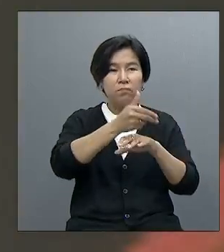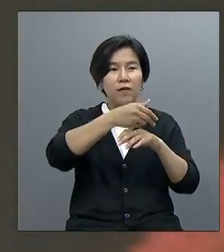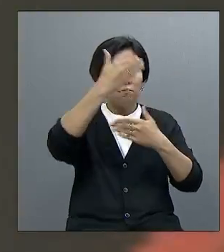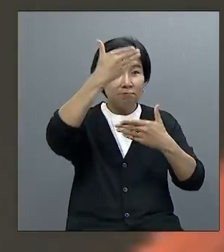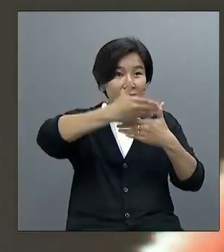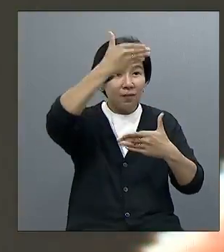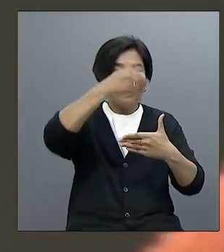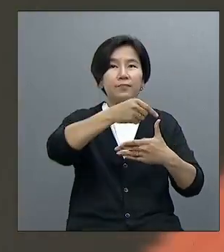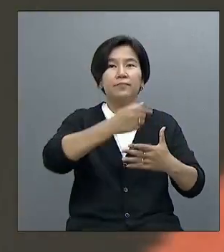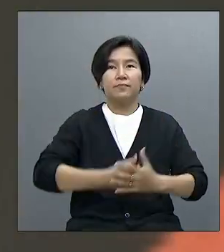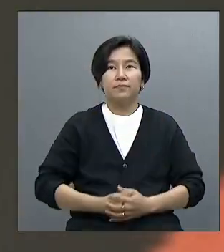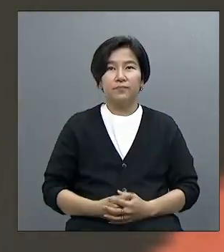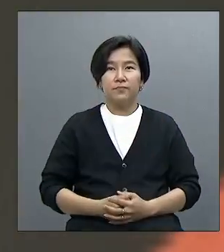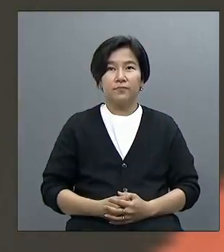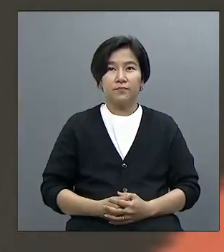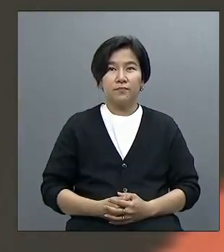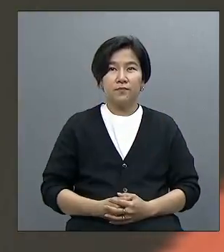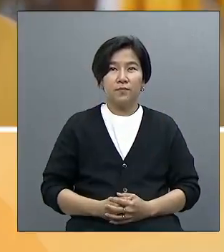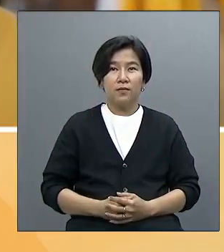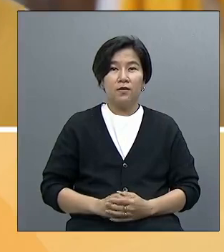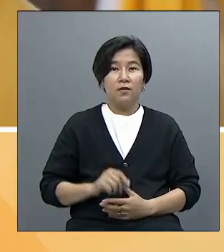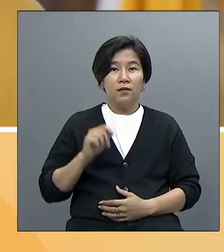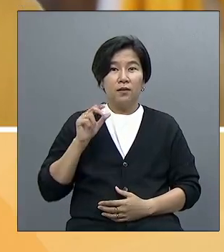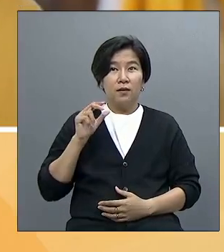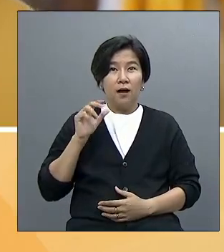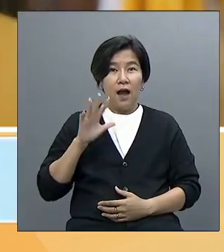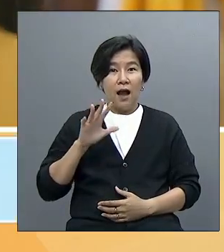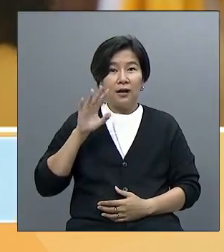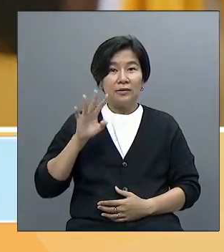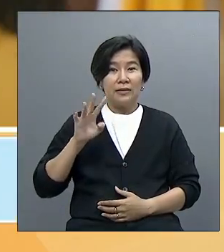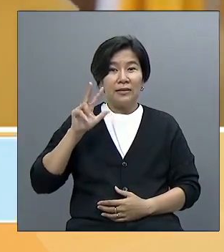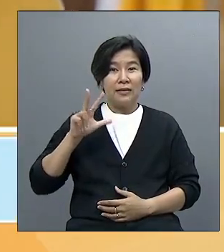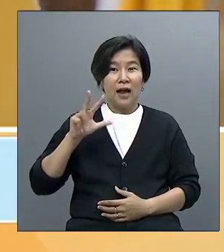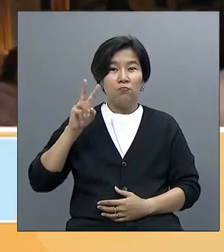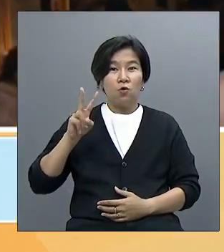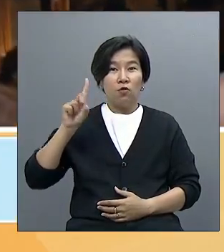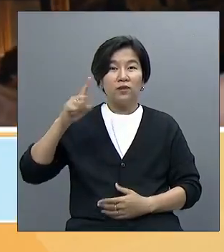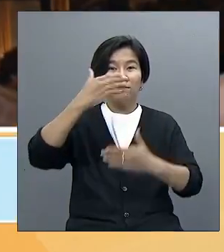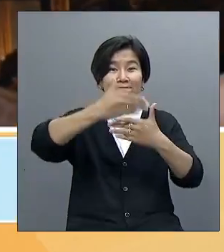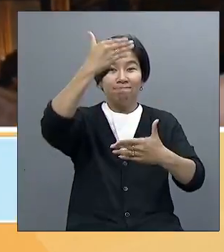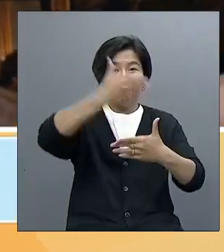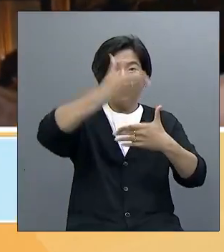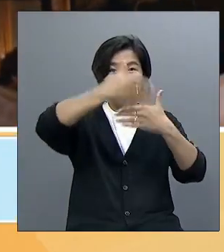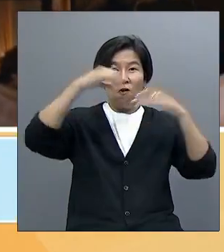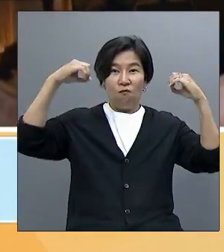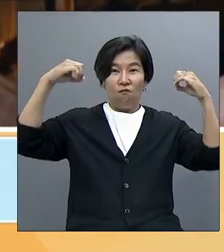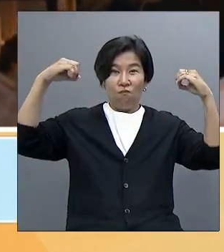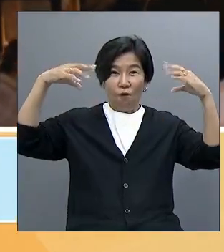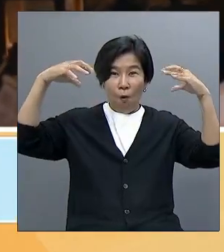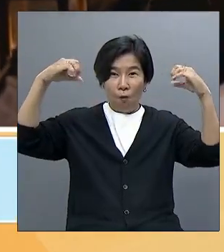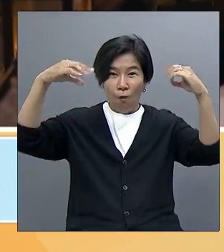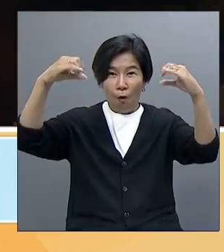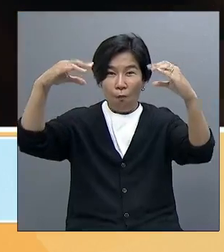พอผู้กำกับบอกว่าอ้าวพอนับปุ๊บ5 4 3 2 1พอเขาเริ่มไฟขึ้นมาโอ้โหผม ขนลุกใช่ไหมโอ้โหนี่เ